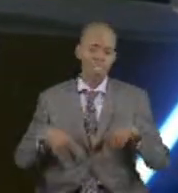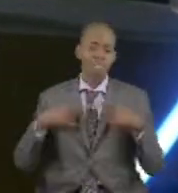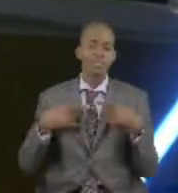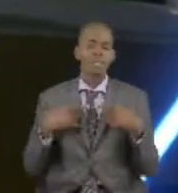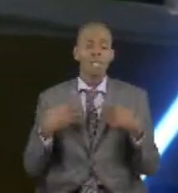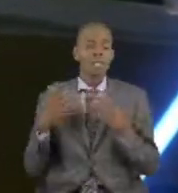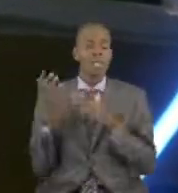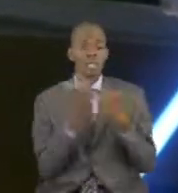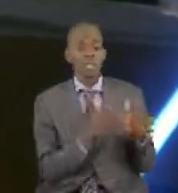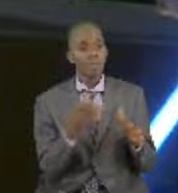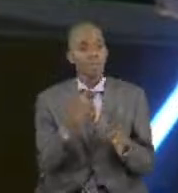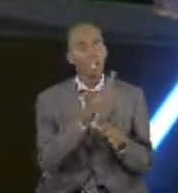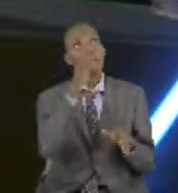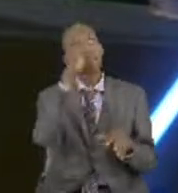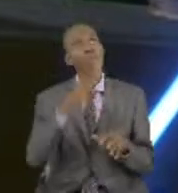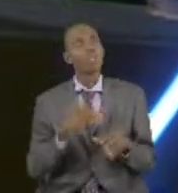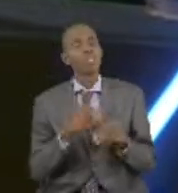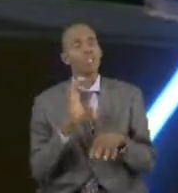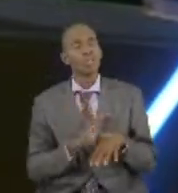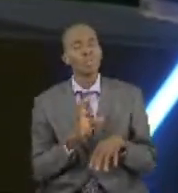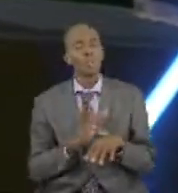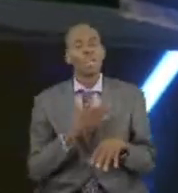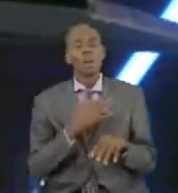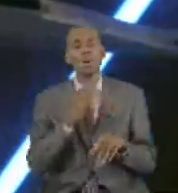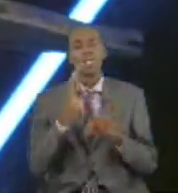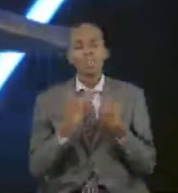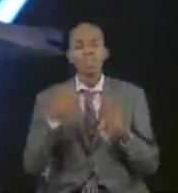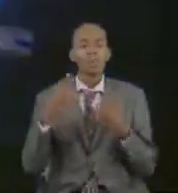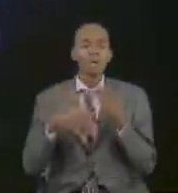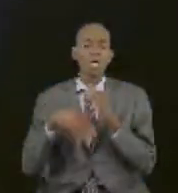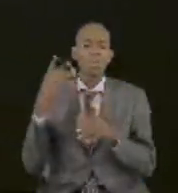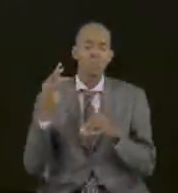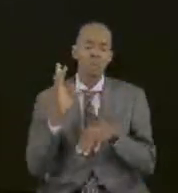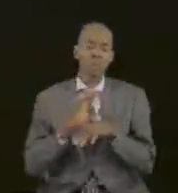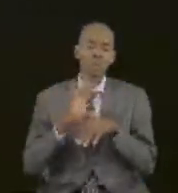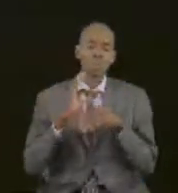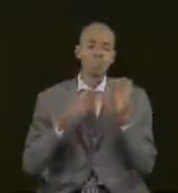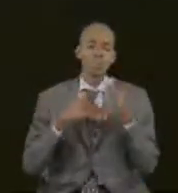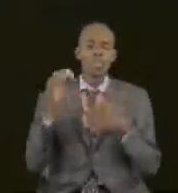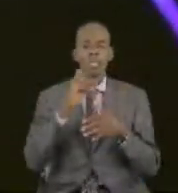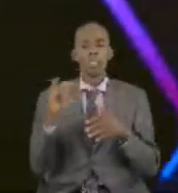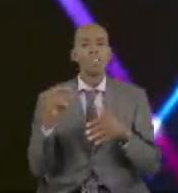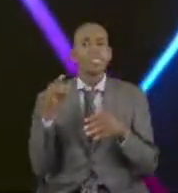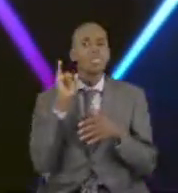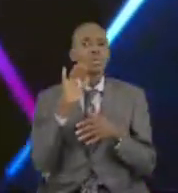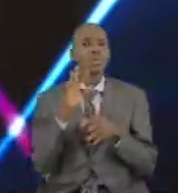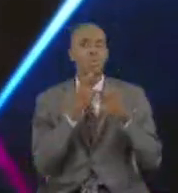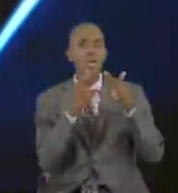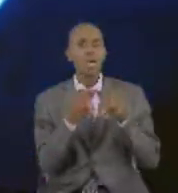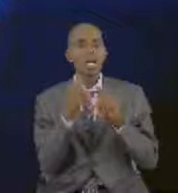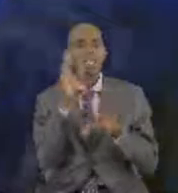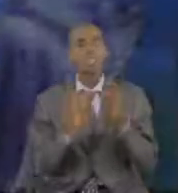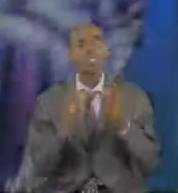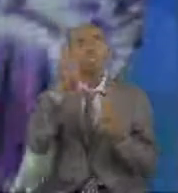qui laissent leur Dieu dans l'église. Ils abandonnent leur Dieu dans l'église. Quand ils sortent du bâtiment de l'église, ils vivent comme si Dieu ne peut